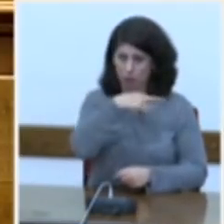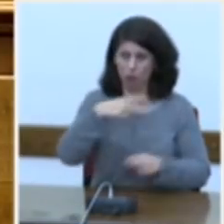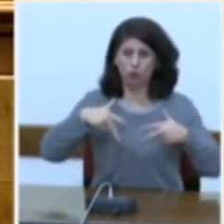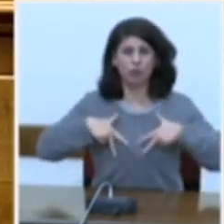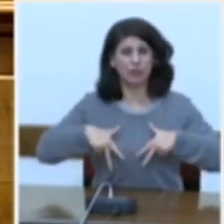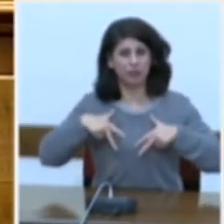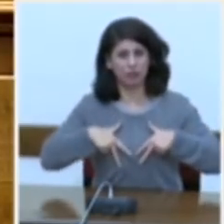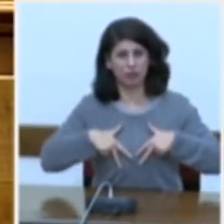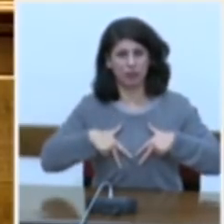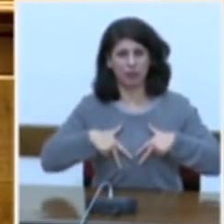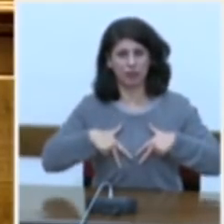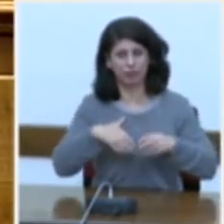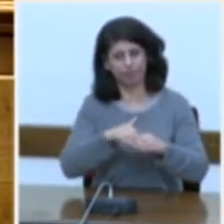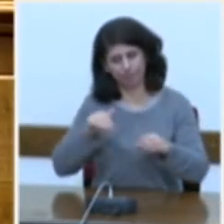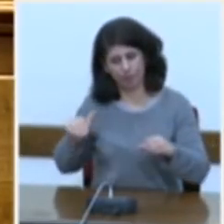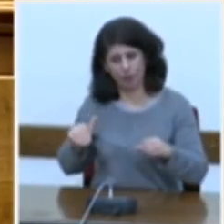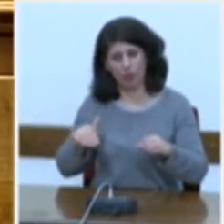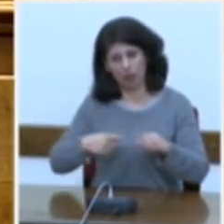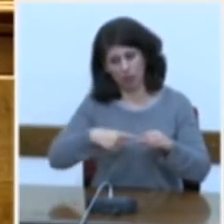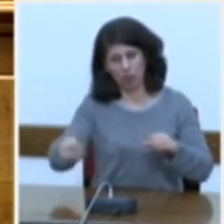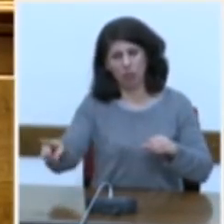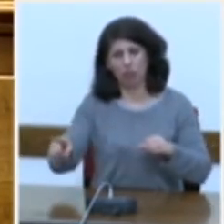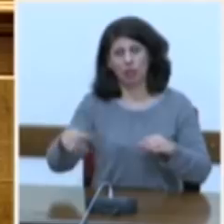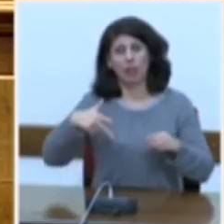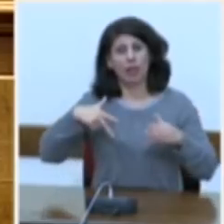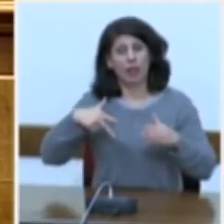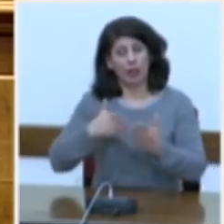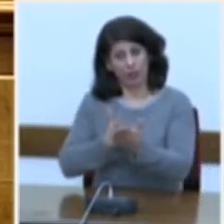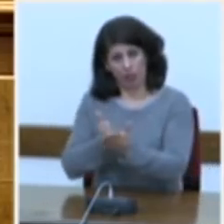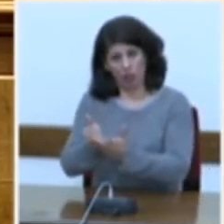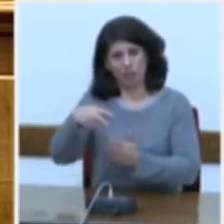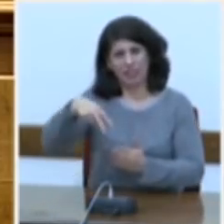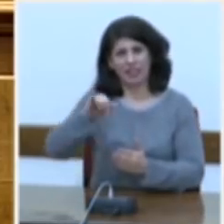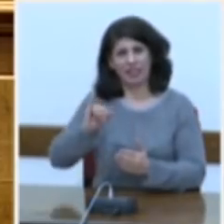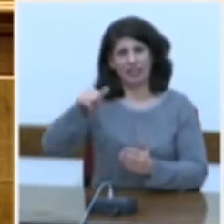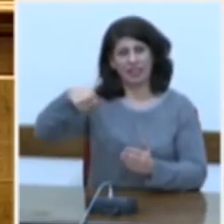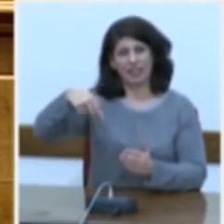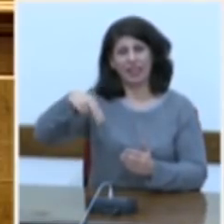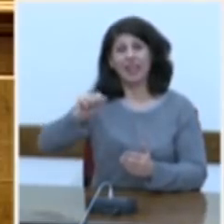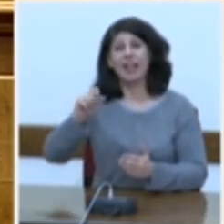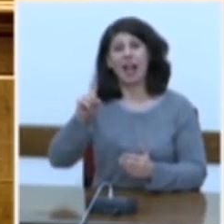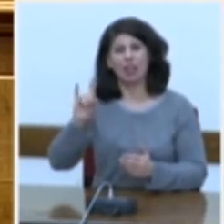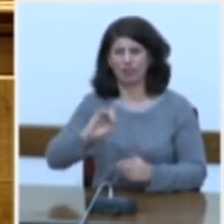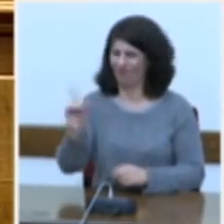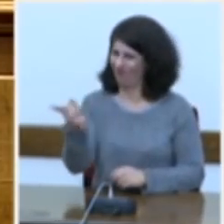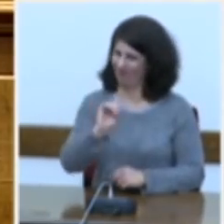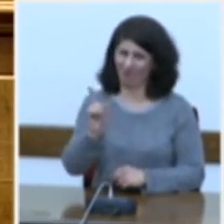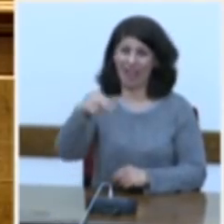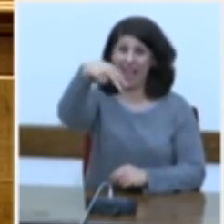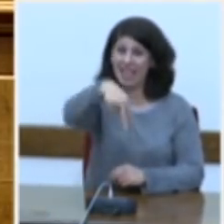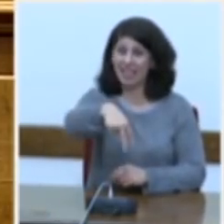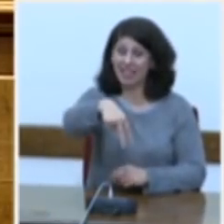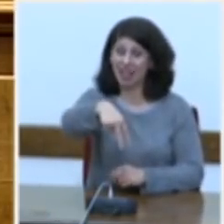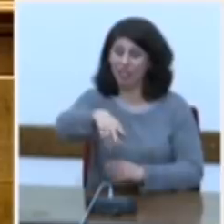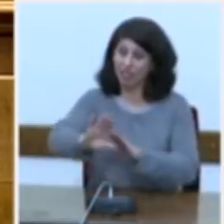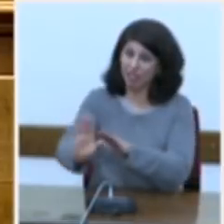κυβέρνηση απέσυρε και οδήγησε στη δικαιοσύνη το Λιγνάδη. Όχι, κύριε Μητσοτάκη. Το Λιγνάδη τον